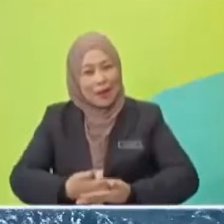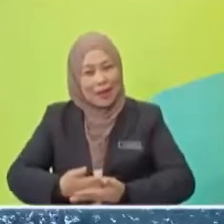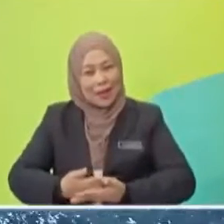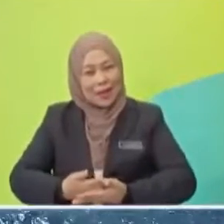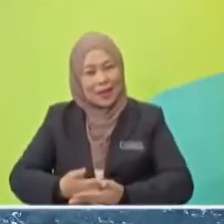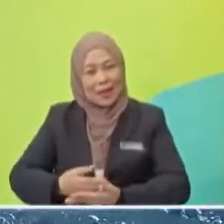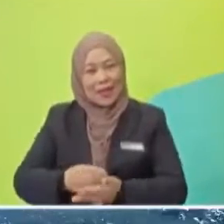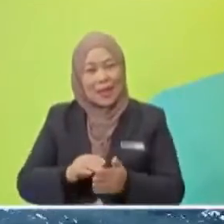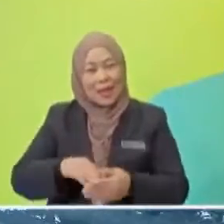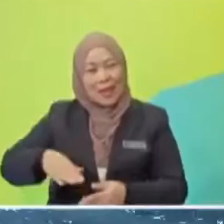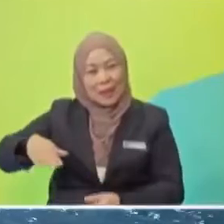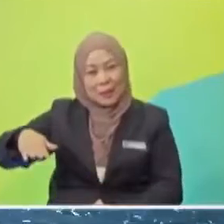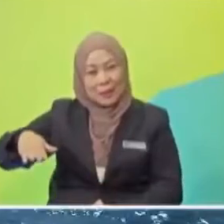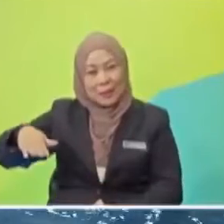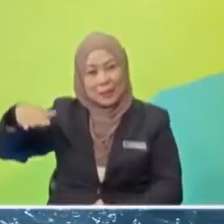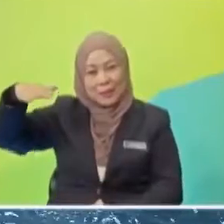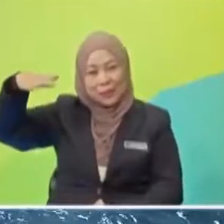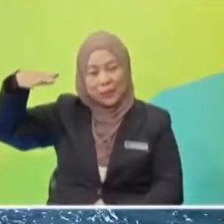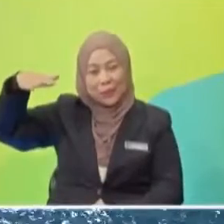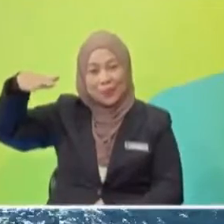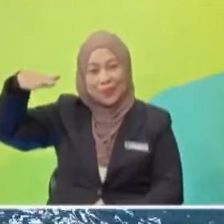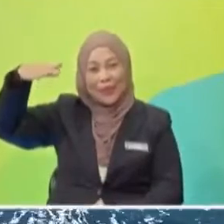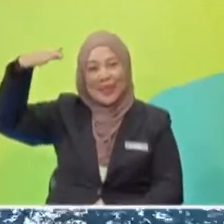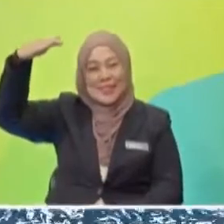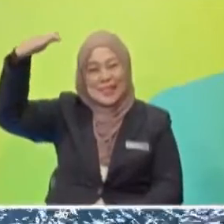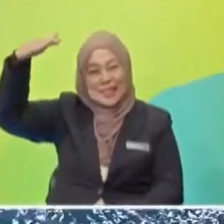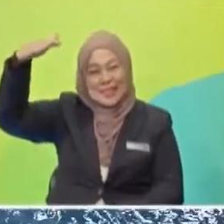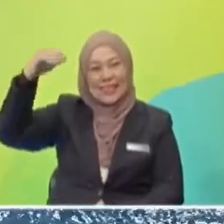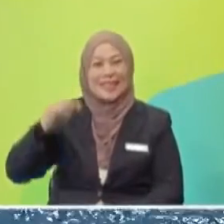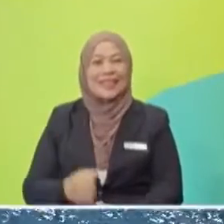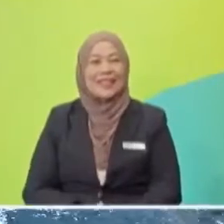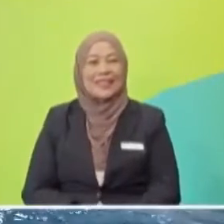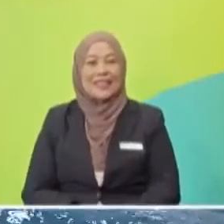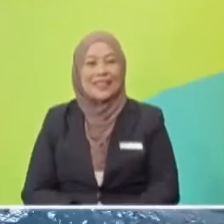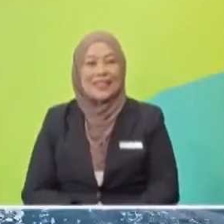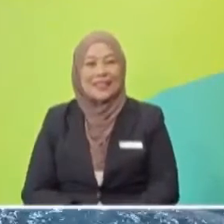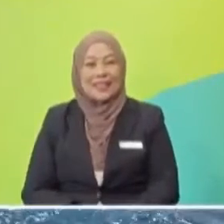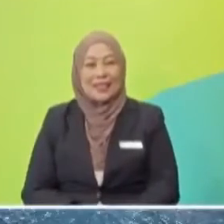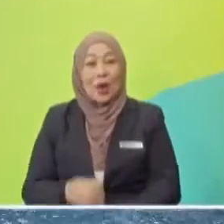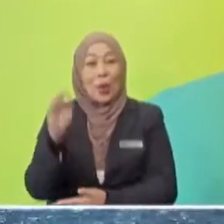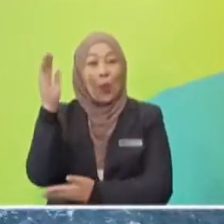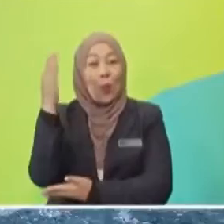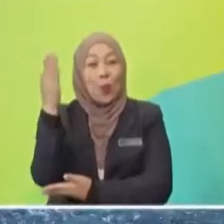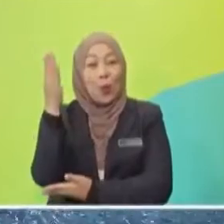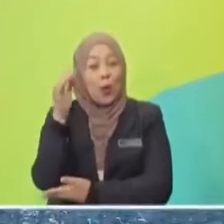meningkat menjadi remaja dan dewasa seterusnya tumbuh-tumbuhan